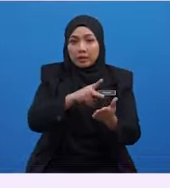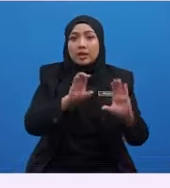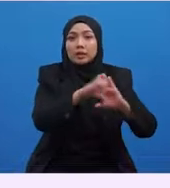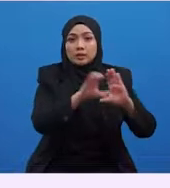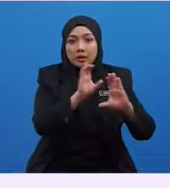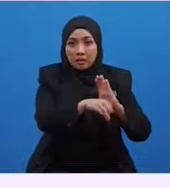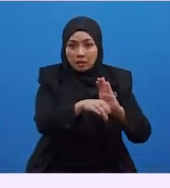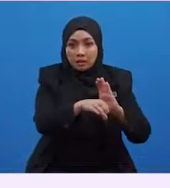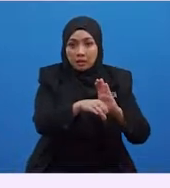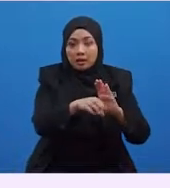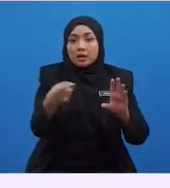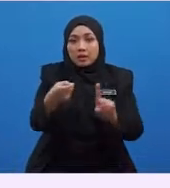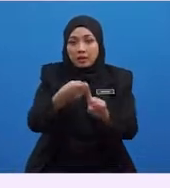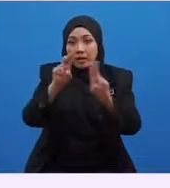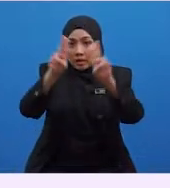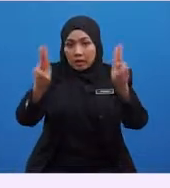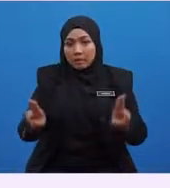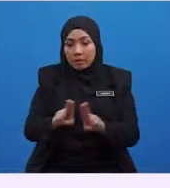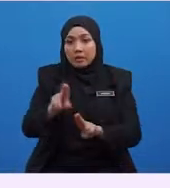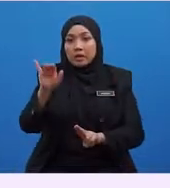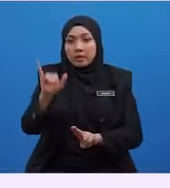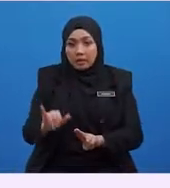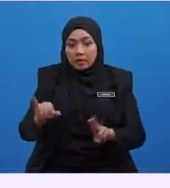tersebut dari halaman yang dibina.